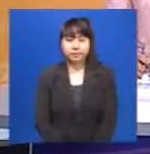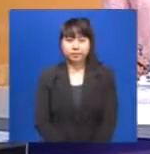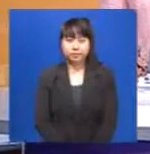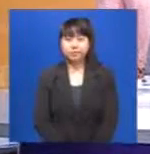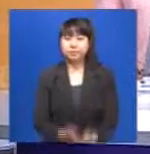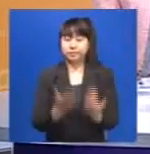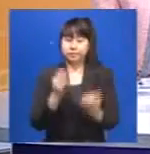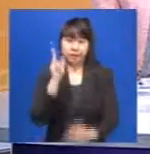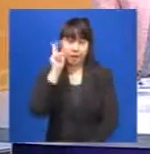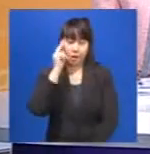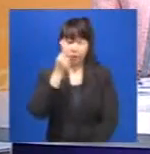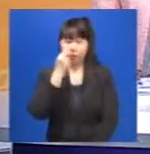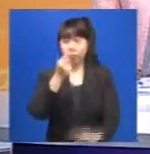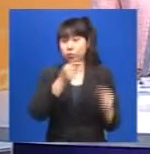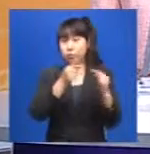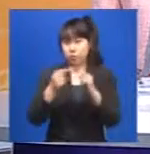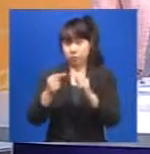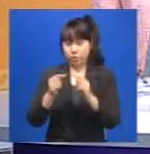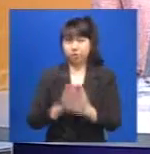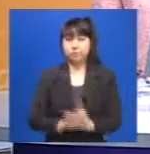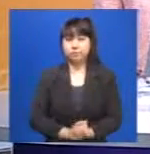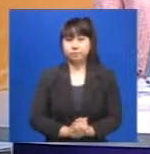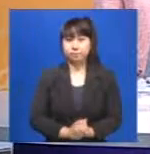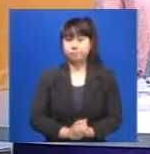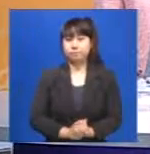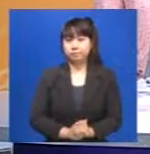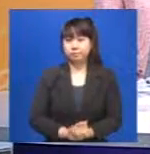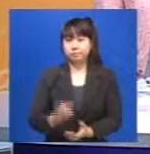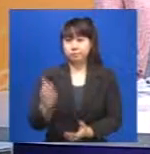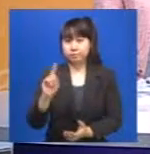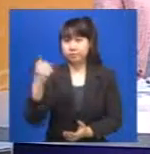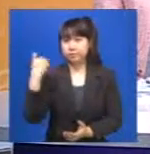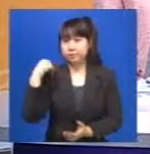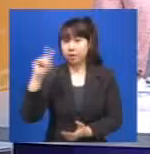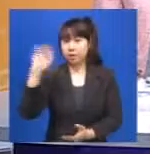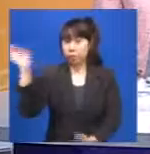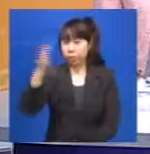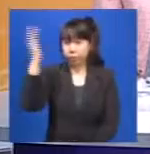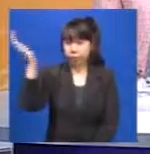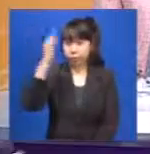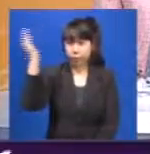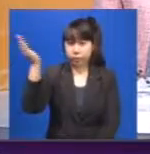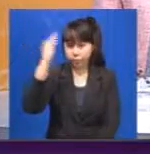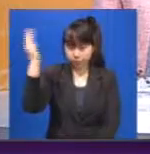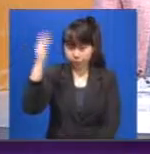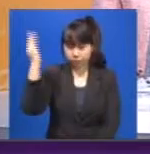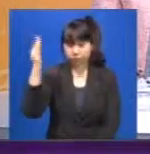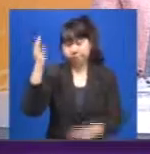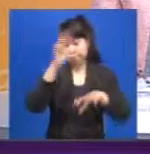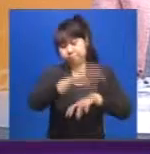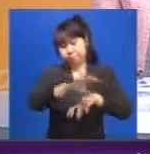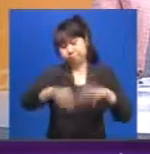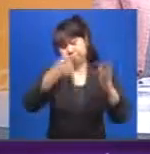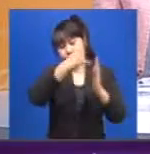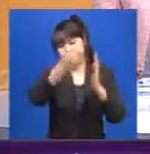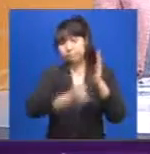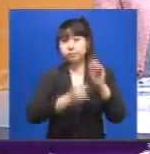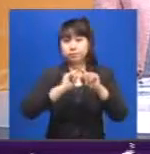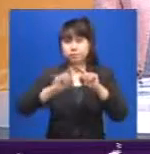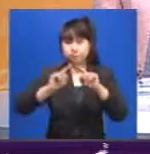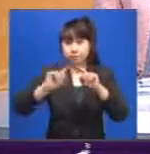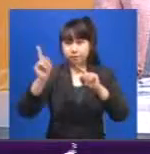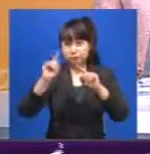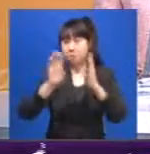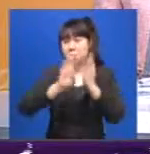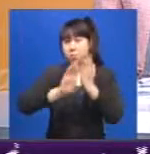กลับมารับชมข่าวเช้ากันต่อนะคะอย่างที่บอกเอาไว้เมื่อช่วงที่แล้วว่าได้เกิดเหตุพายุฤดูร้อนค่ะพัดถล่มพื้นที่หลายจังหวัดนะคะโดยเฉพาะที่